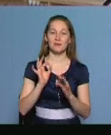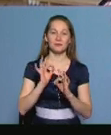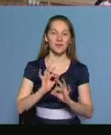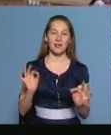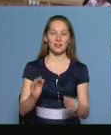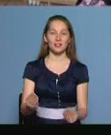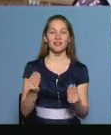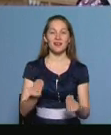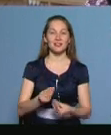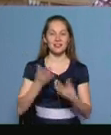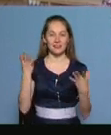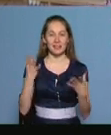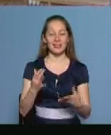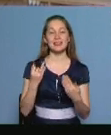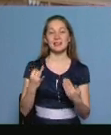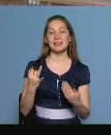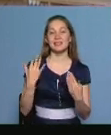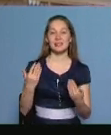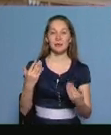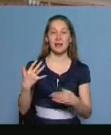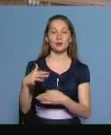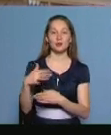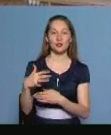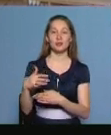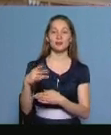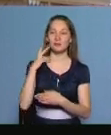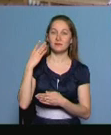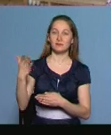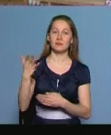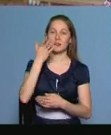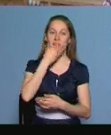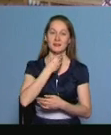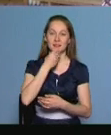шикарный, светлый. И теперь с уличной стороны фасад наш